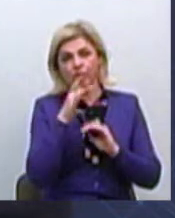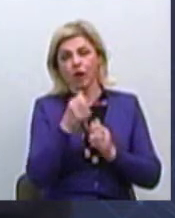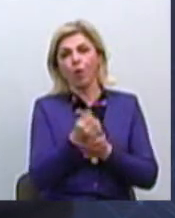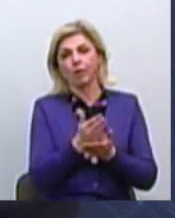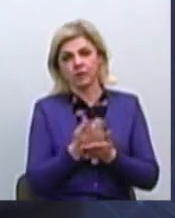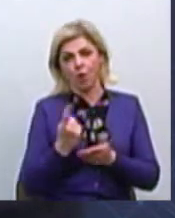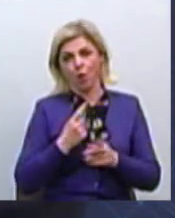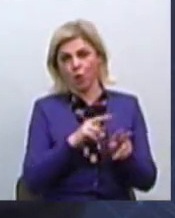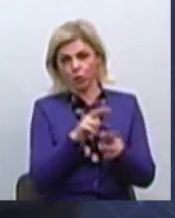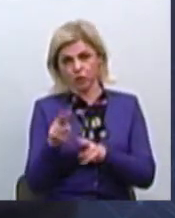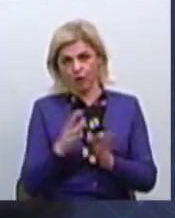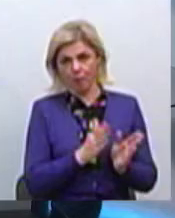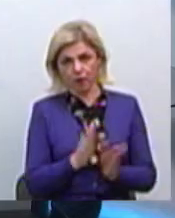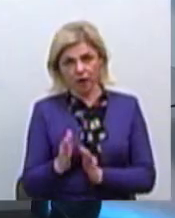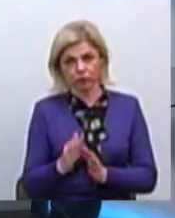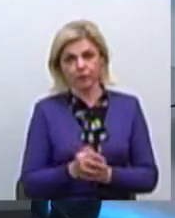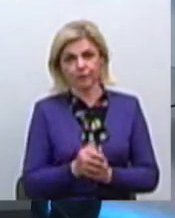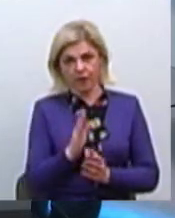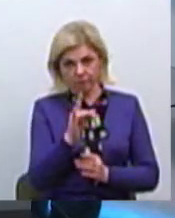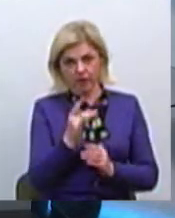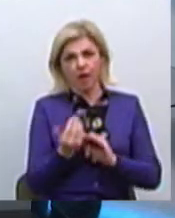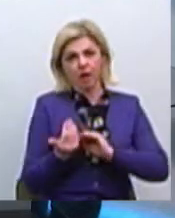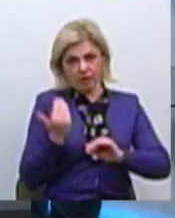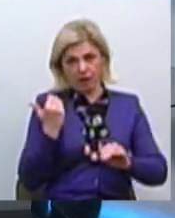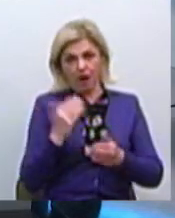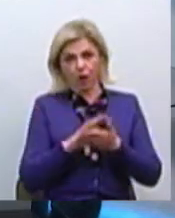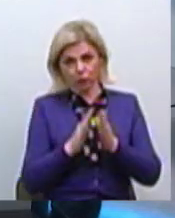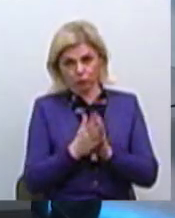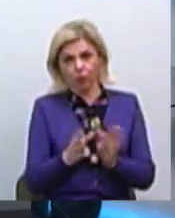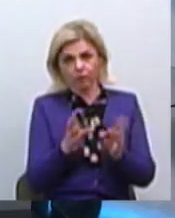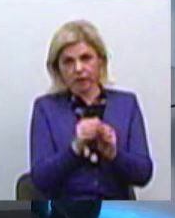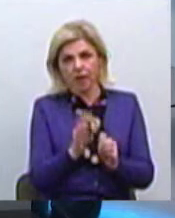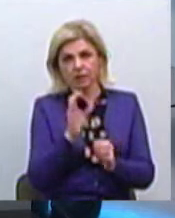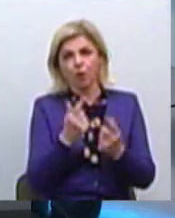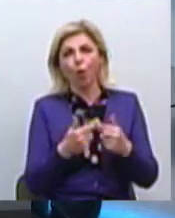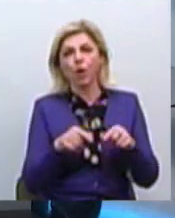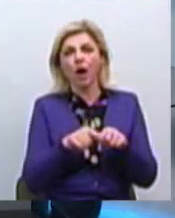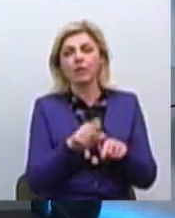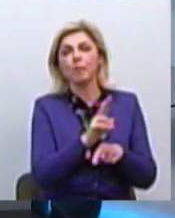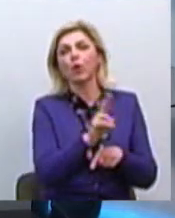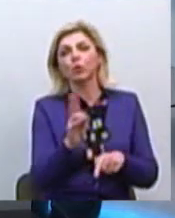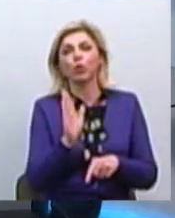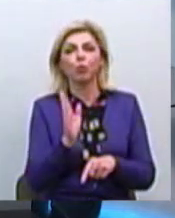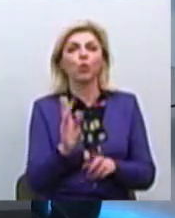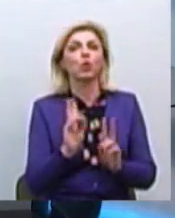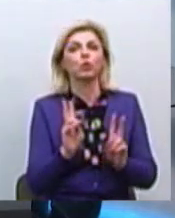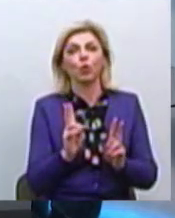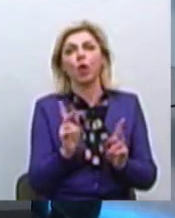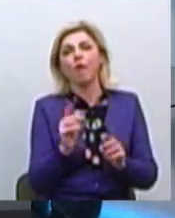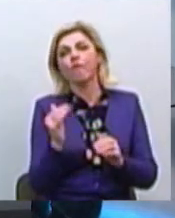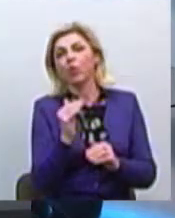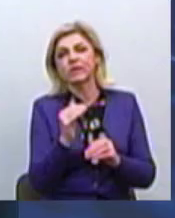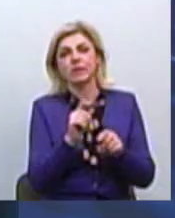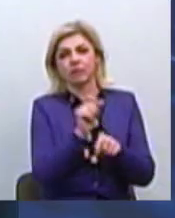забезпечення охорони публічного порядку. Ви заздалегідь домовляєтесь з іншими правоохоронними органами, хто які функції виконує?